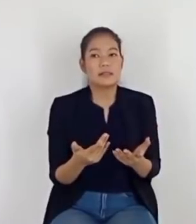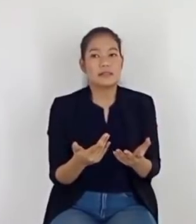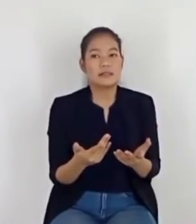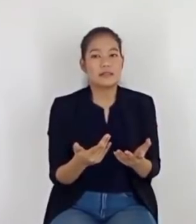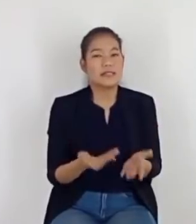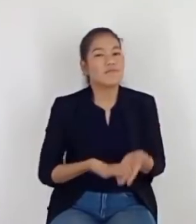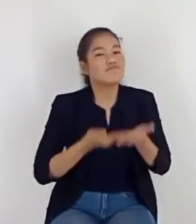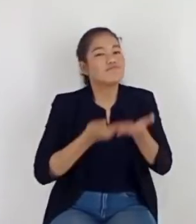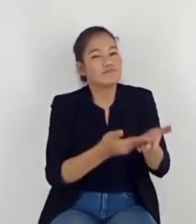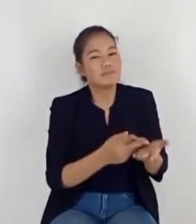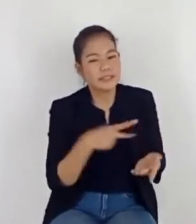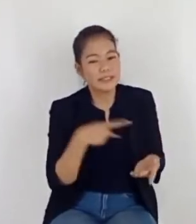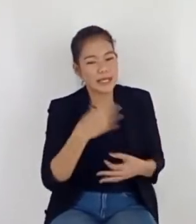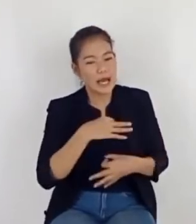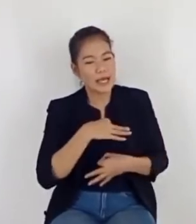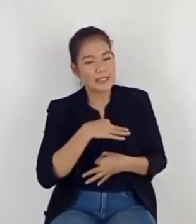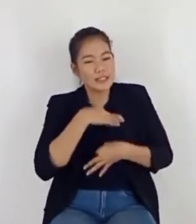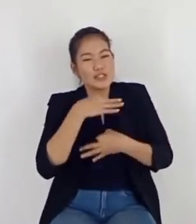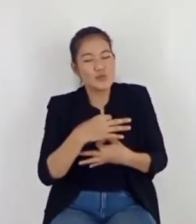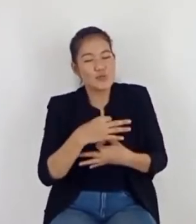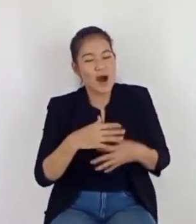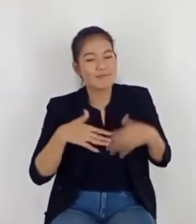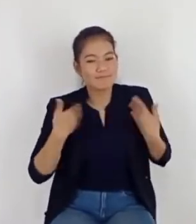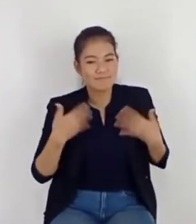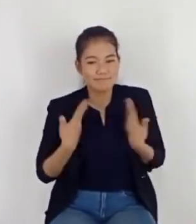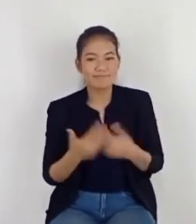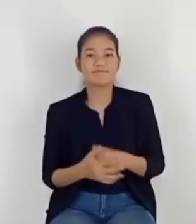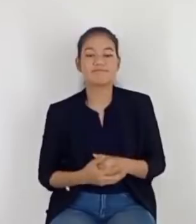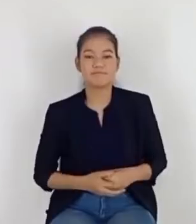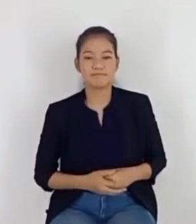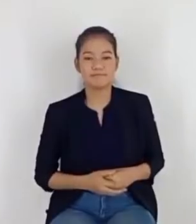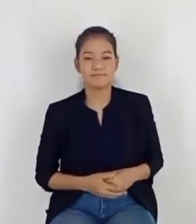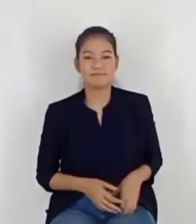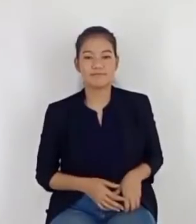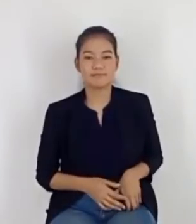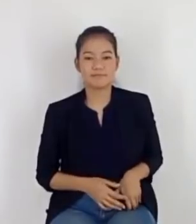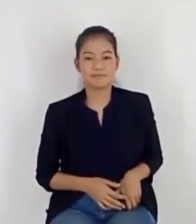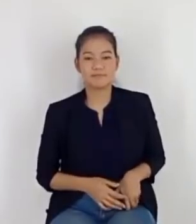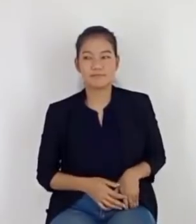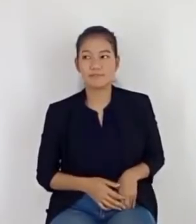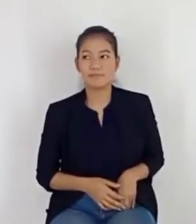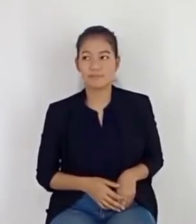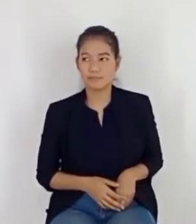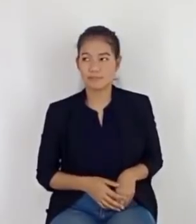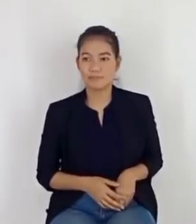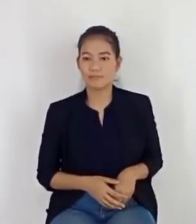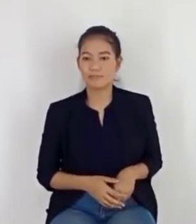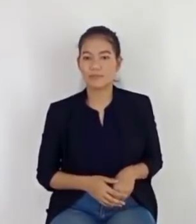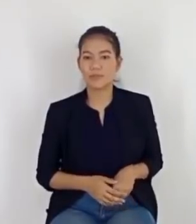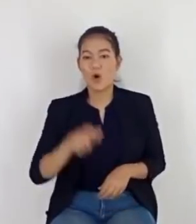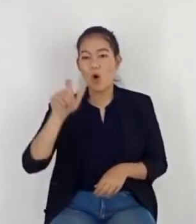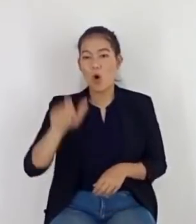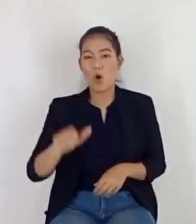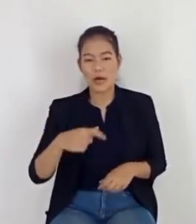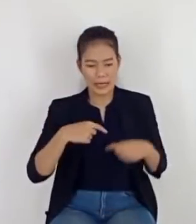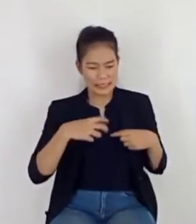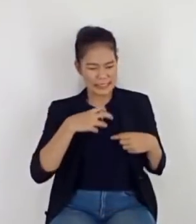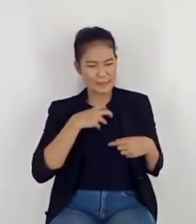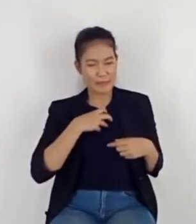membuat pikiran jiwa kita itu menjadi pulih. Ketika orang tergoncang